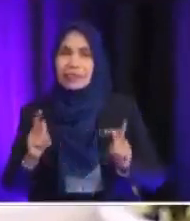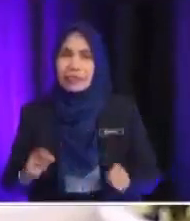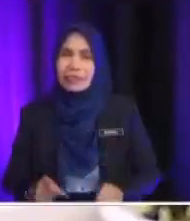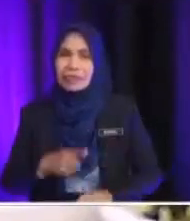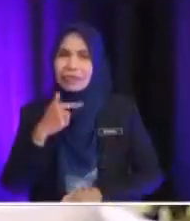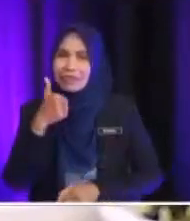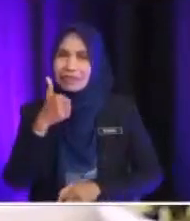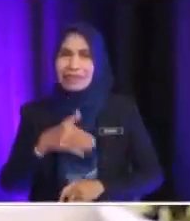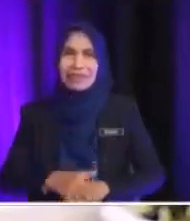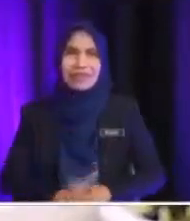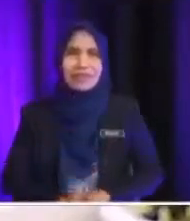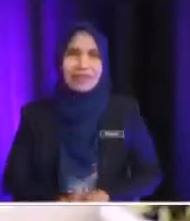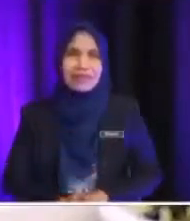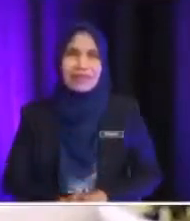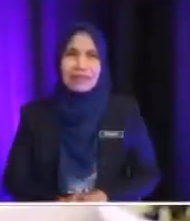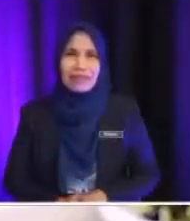Okey.